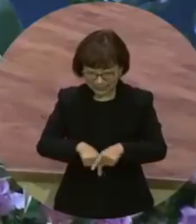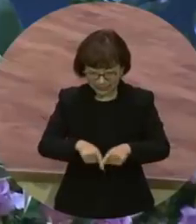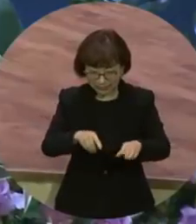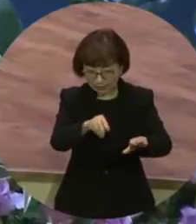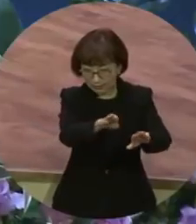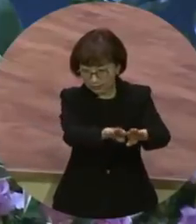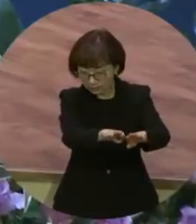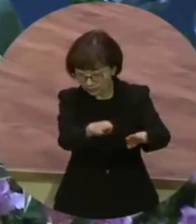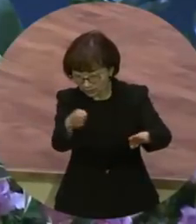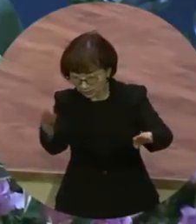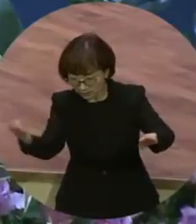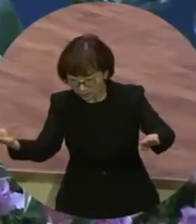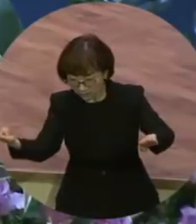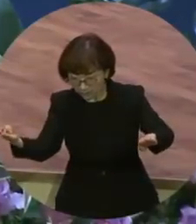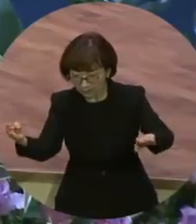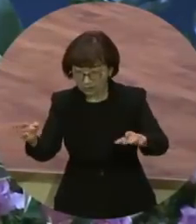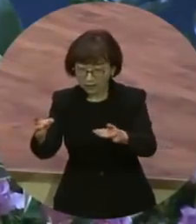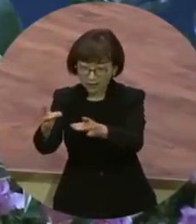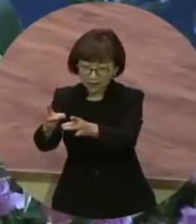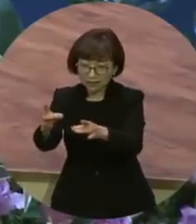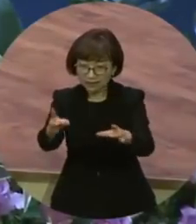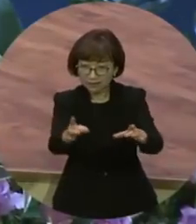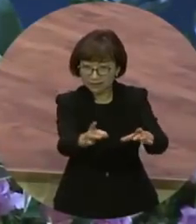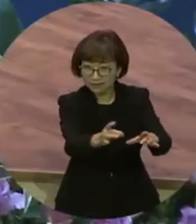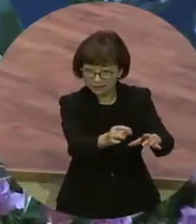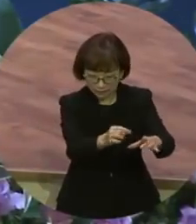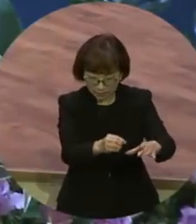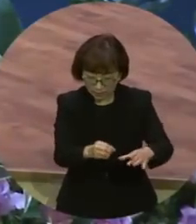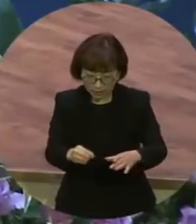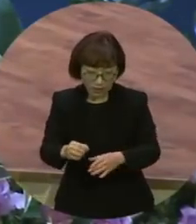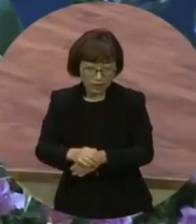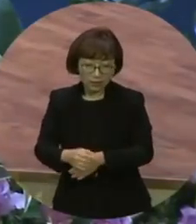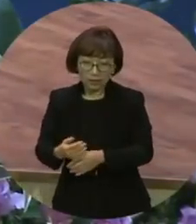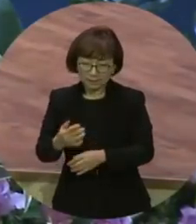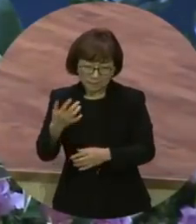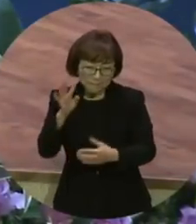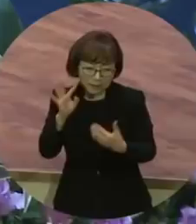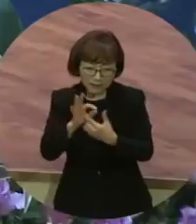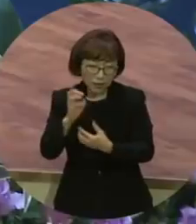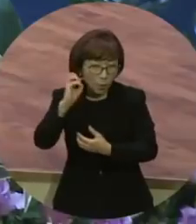넣어도 결국 모양은 호두과자 모양이 나오는 것입니다.